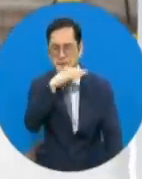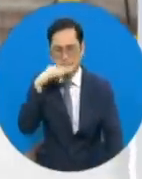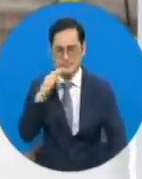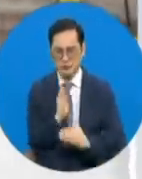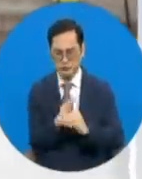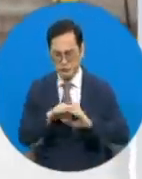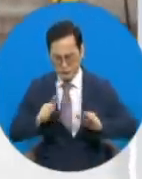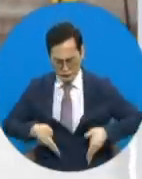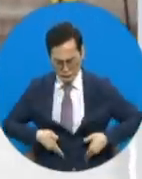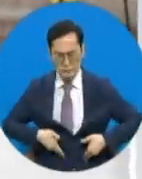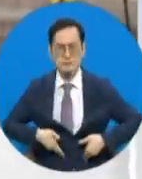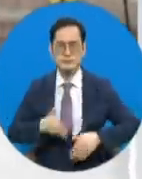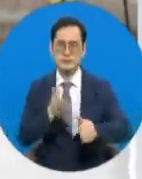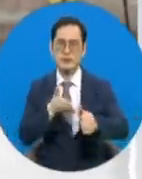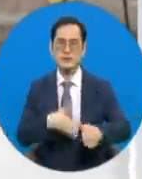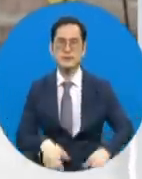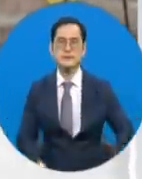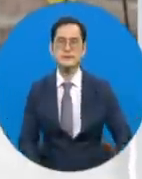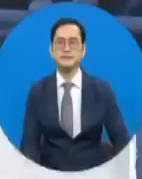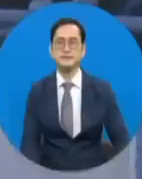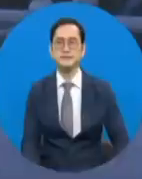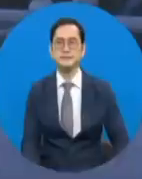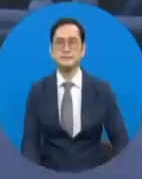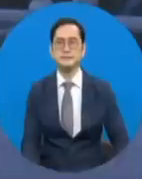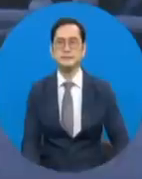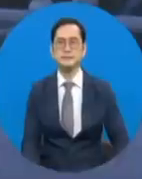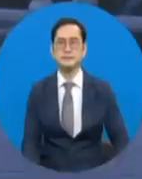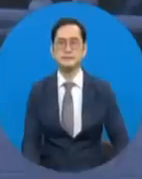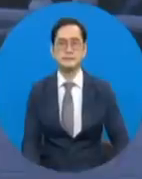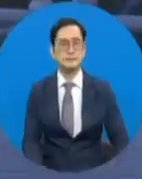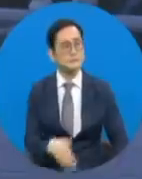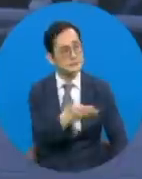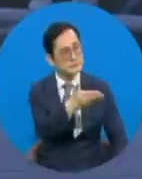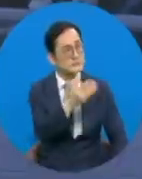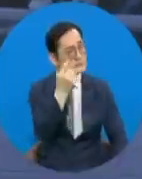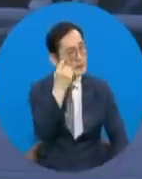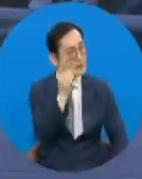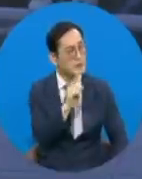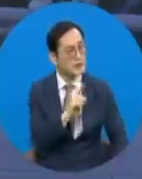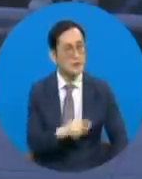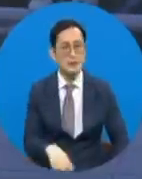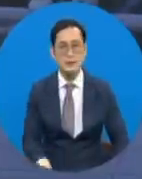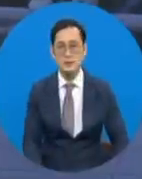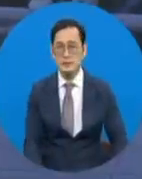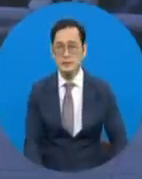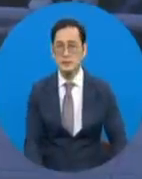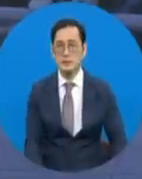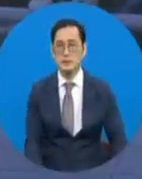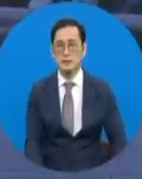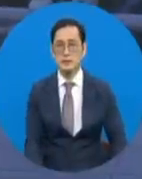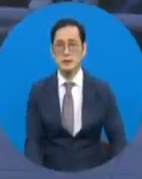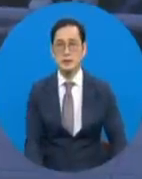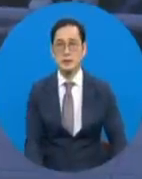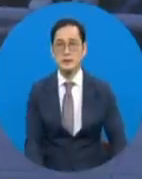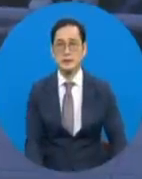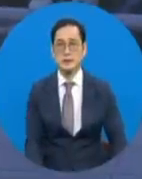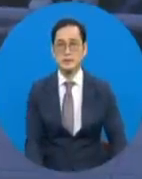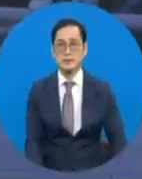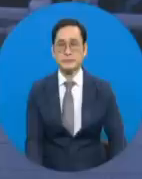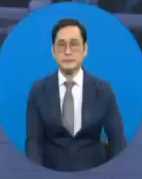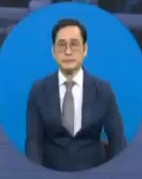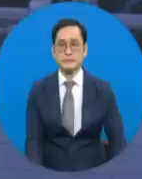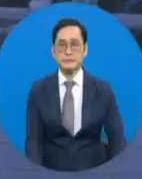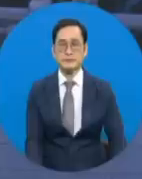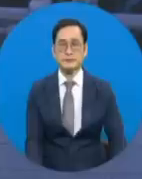아닌가 말씀드리겠습니다. 이 사안에 대해서 야권은 어떻게 생각하고 있는지 궁금합니다. 김희철 사장의 어제 입장 표명과 대통령실의